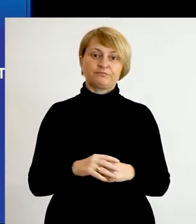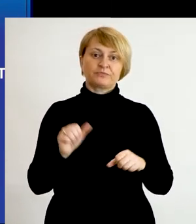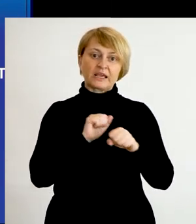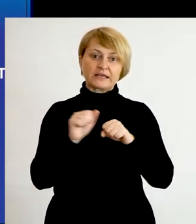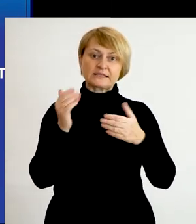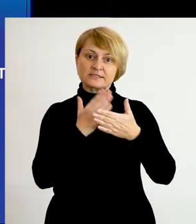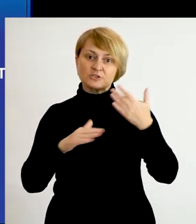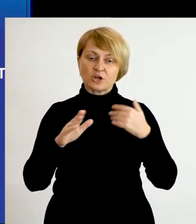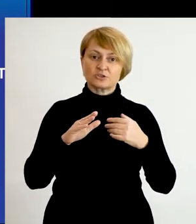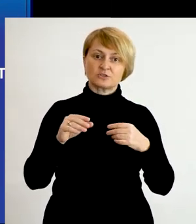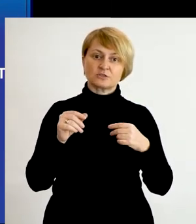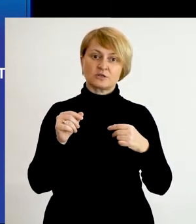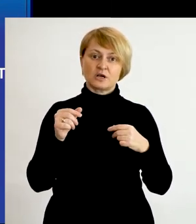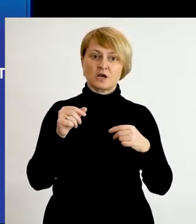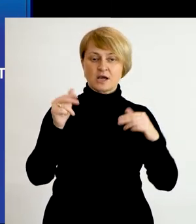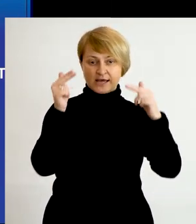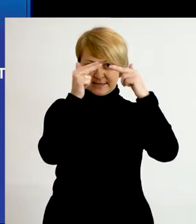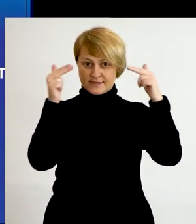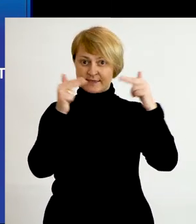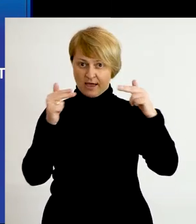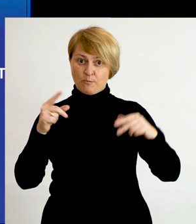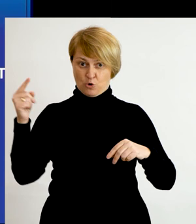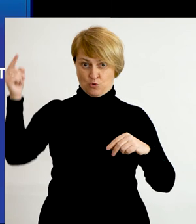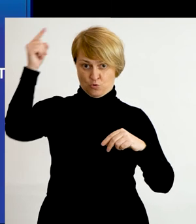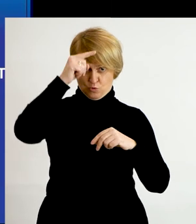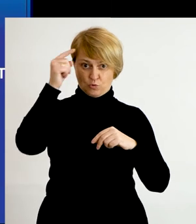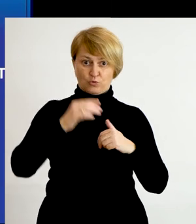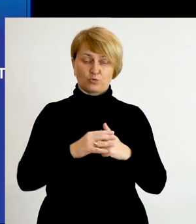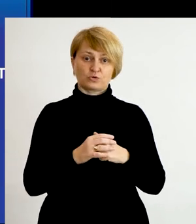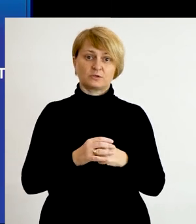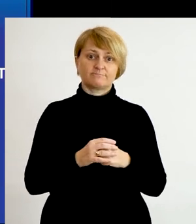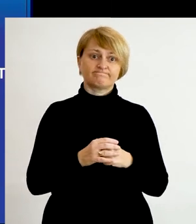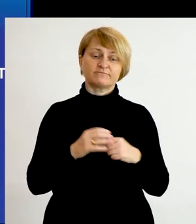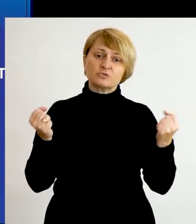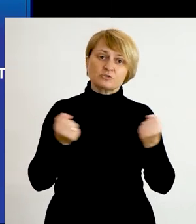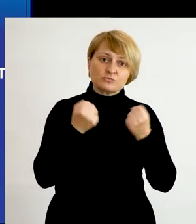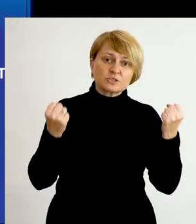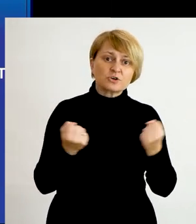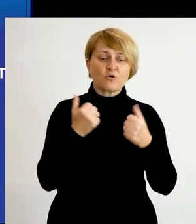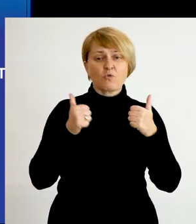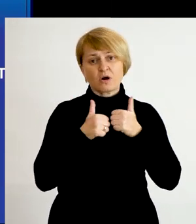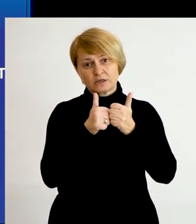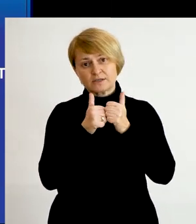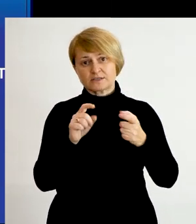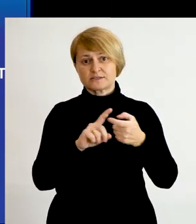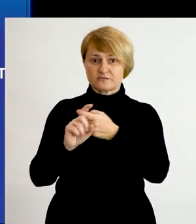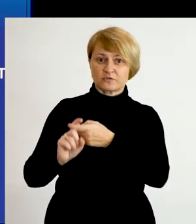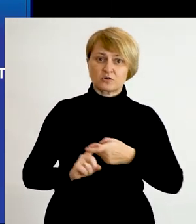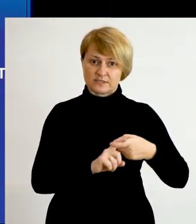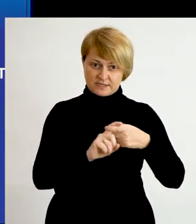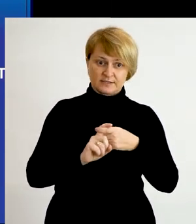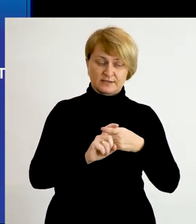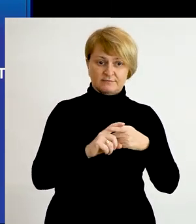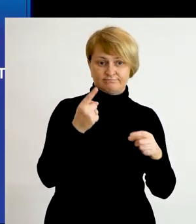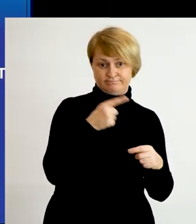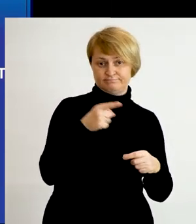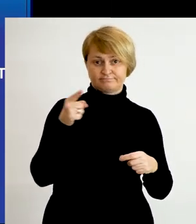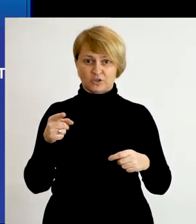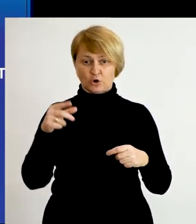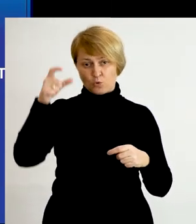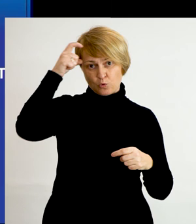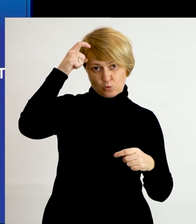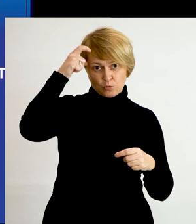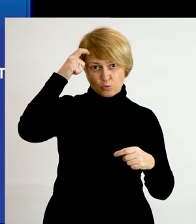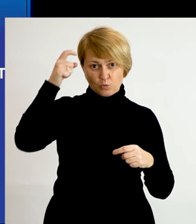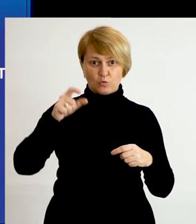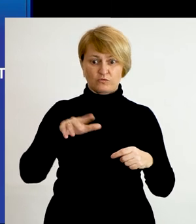jest, część dotyczy też tego Zamku Górnego, więc to są inwestycje związane z tym zadaniem, z tymi obiektami.